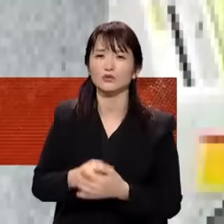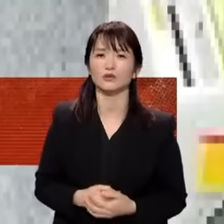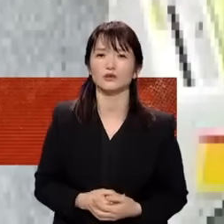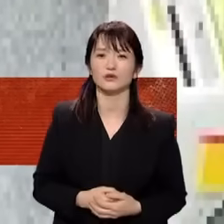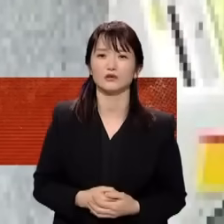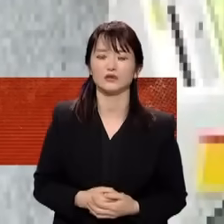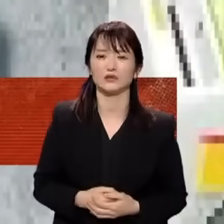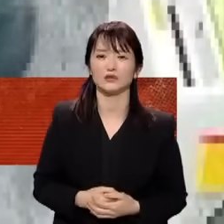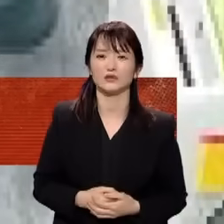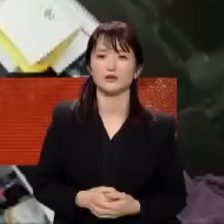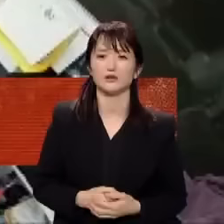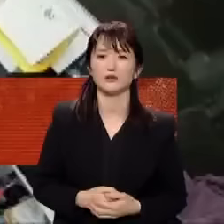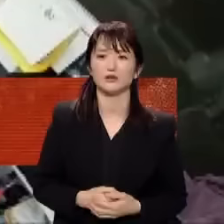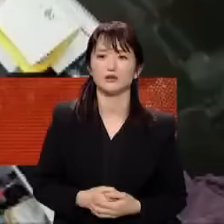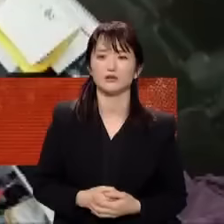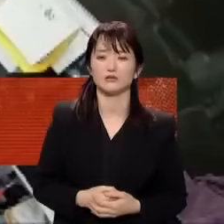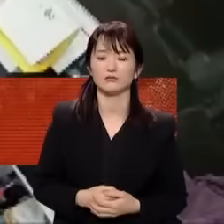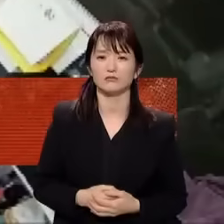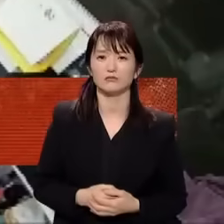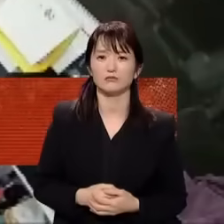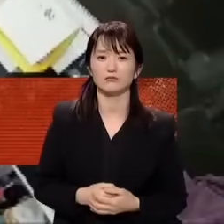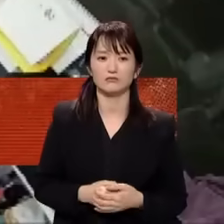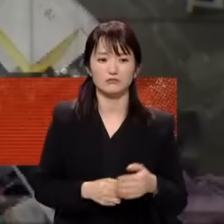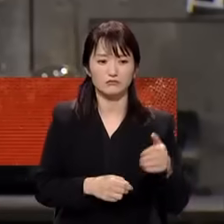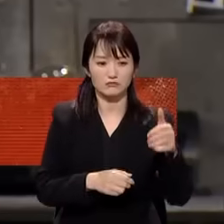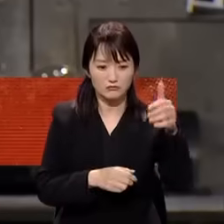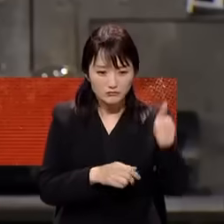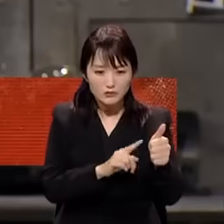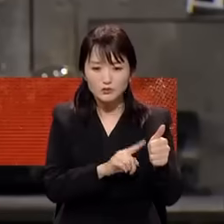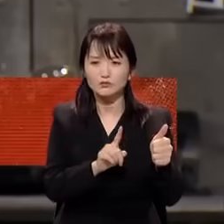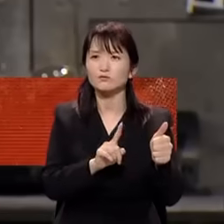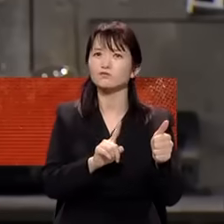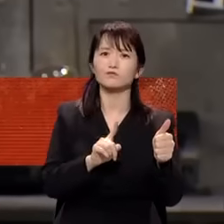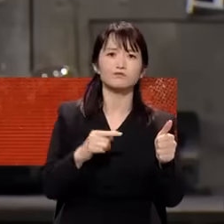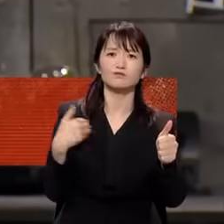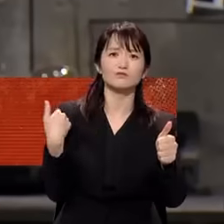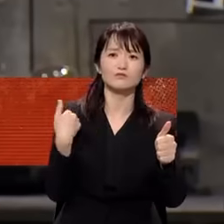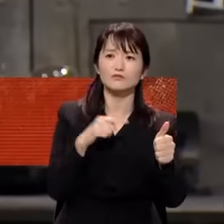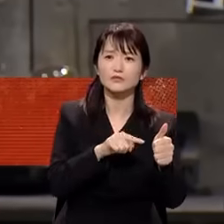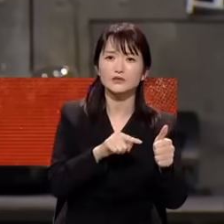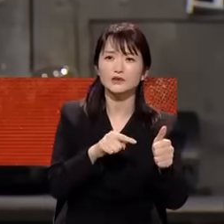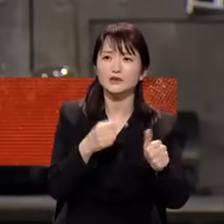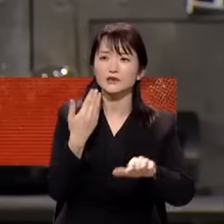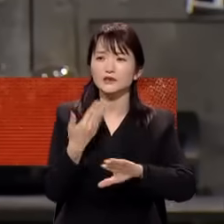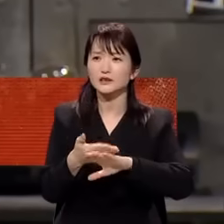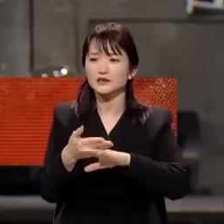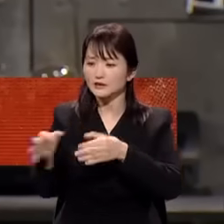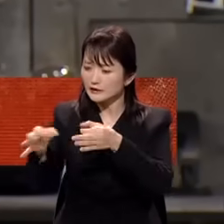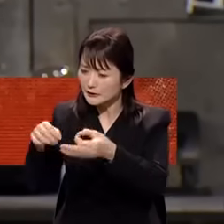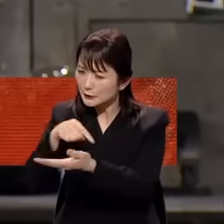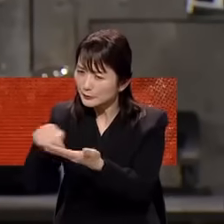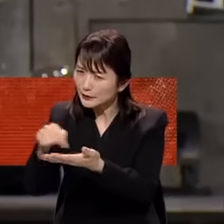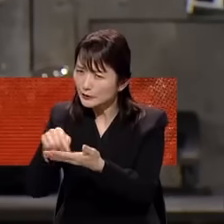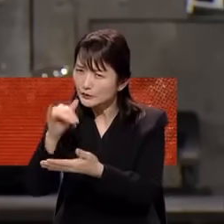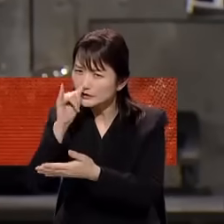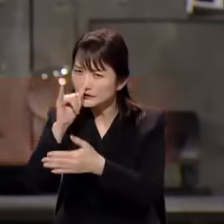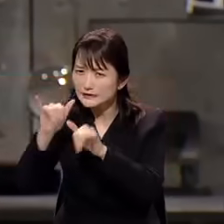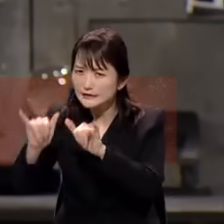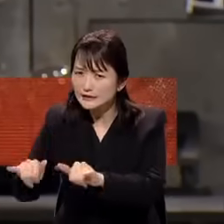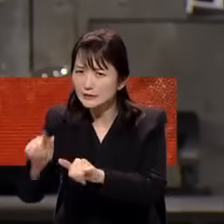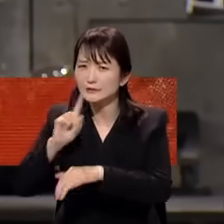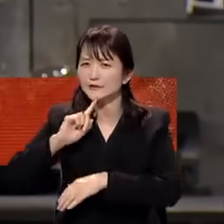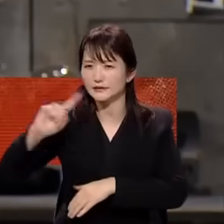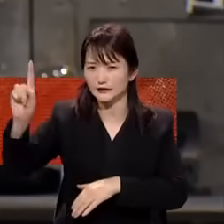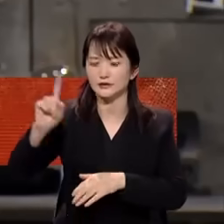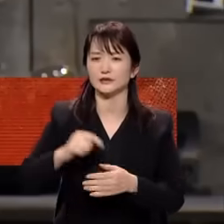근데 잠시 이런 어리둥절하게 당하고 나서 나중에야 이 사실을 깨달은 사장님이 다른 복권 판매점도 혹시 피해를 볼까 봐 이거를 제보를